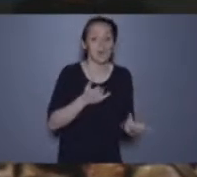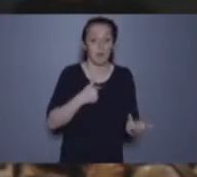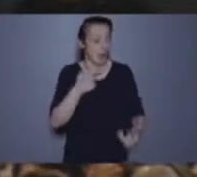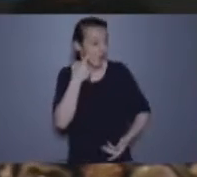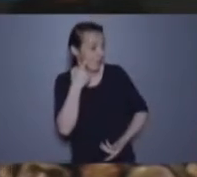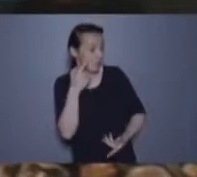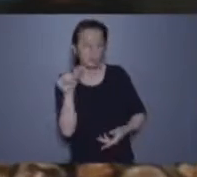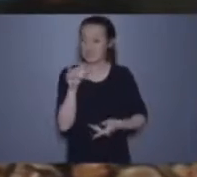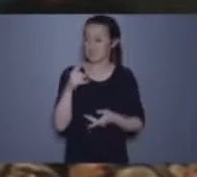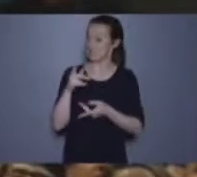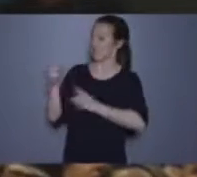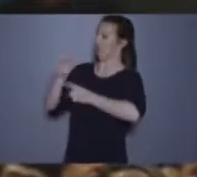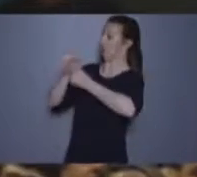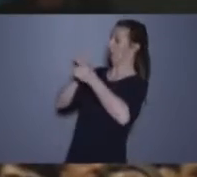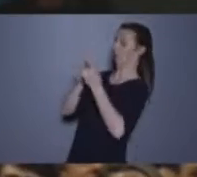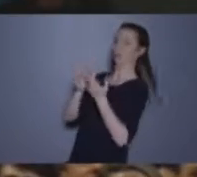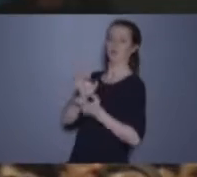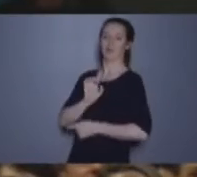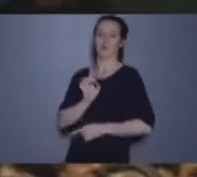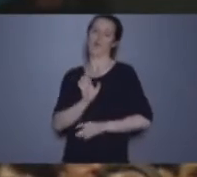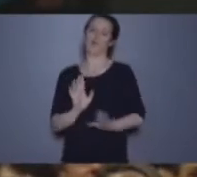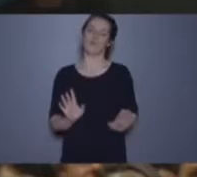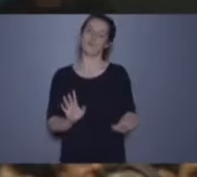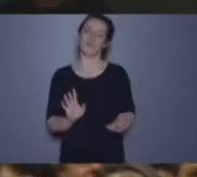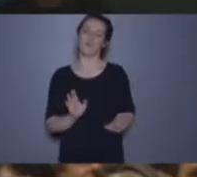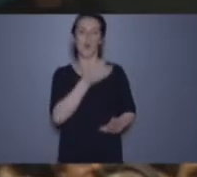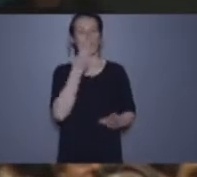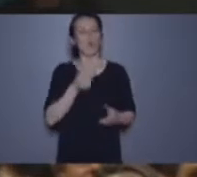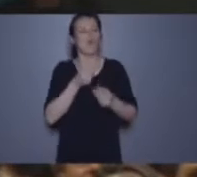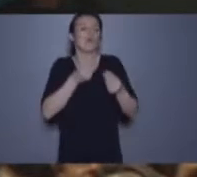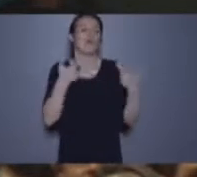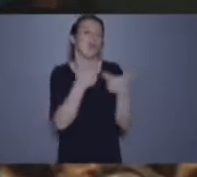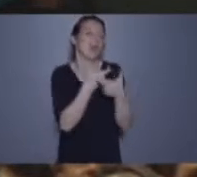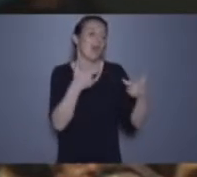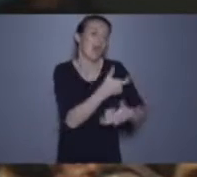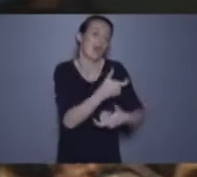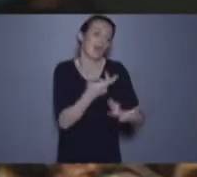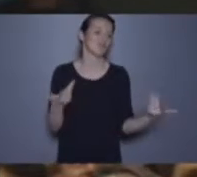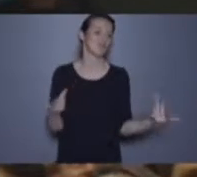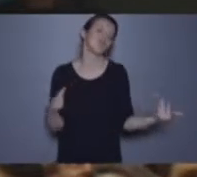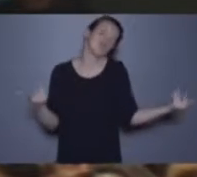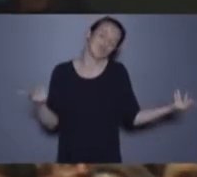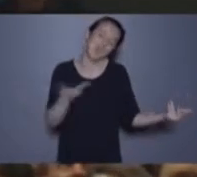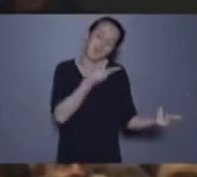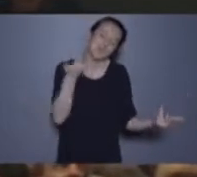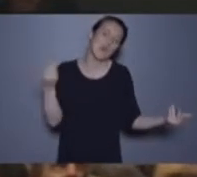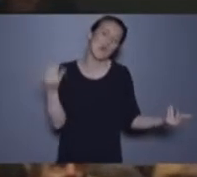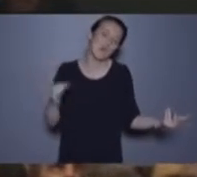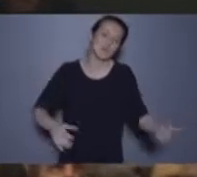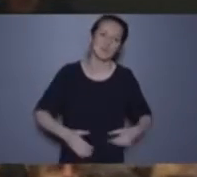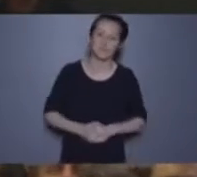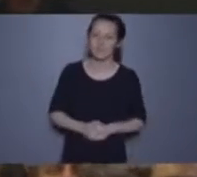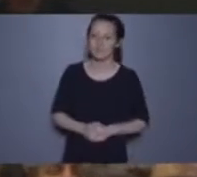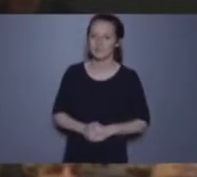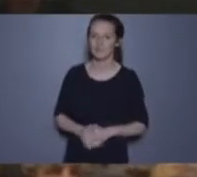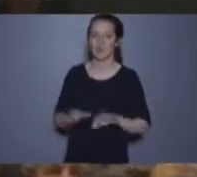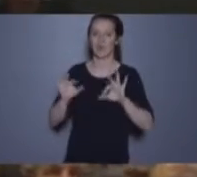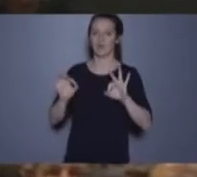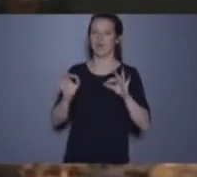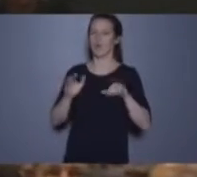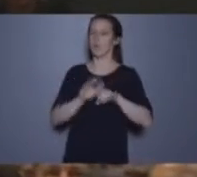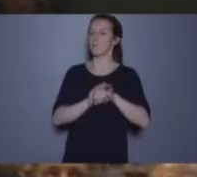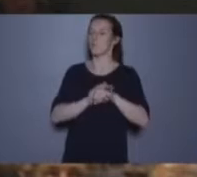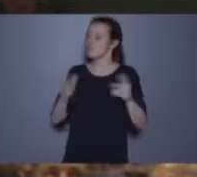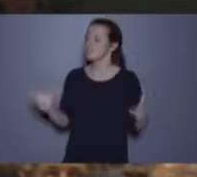quelle bande de crétins et de manipulateurs on est dirigé? Hein? Ça serait sinistre. Donc mieux vaut en rire. Alors, effet de la politique de